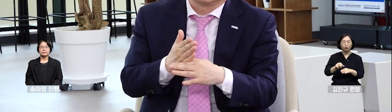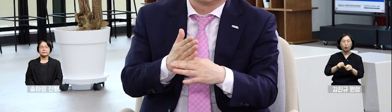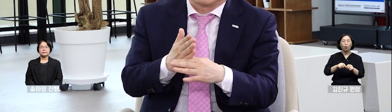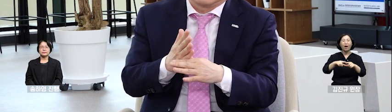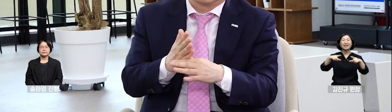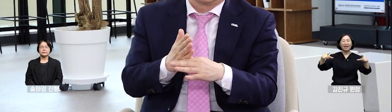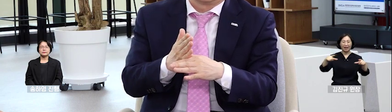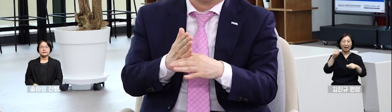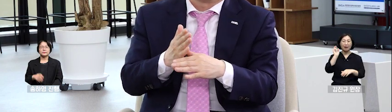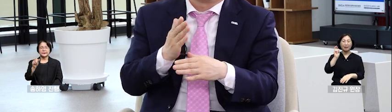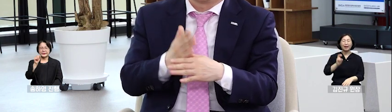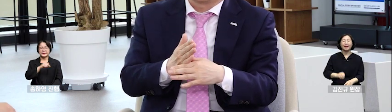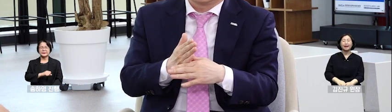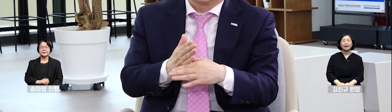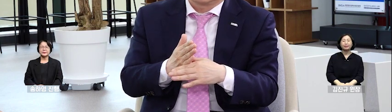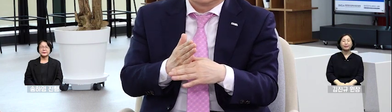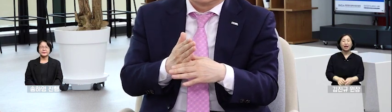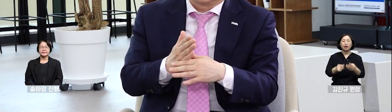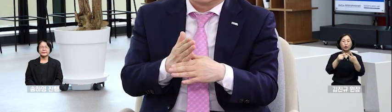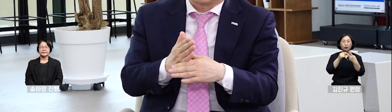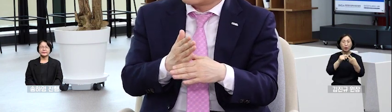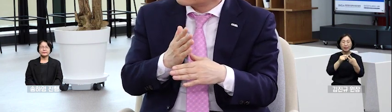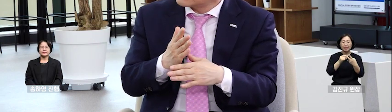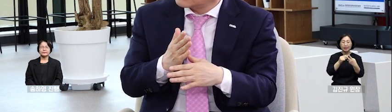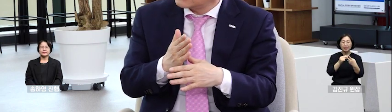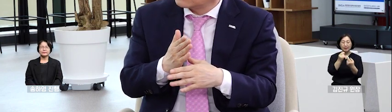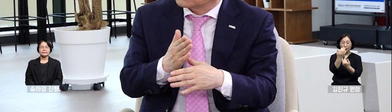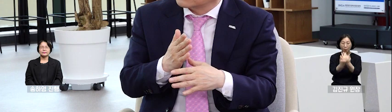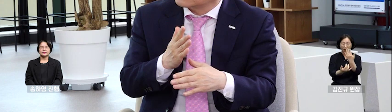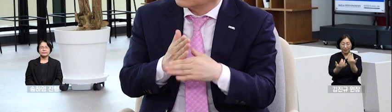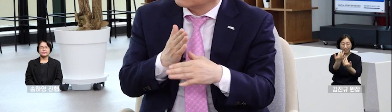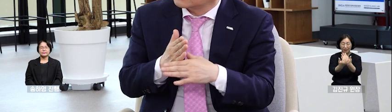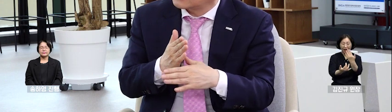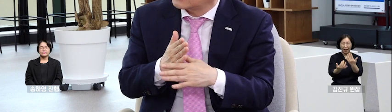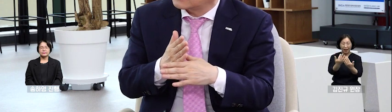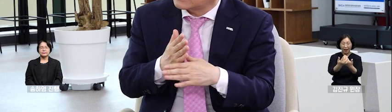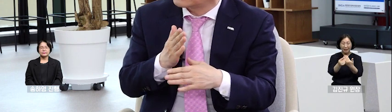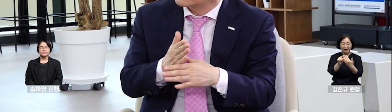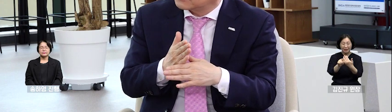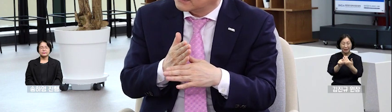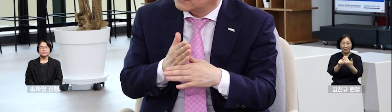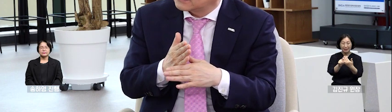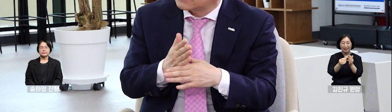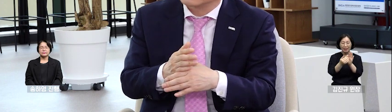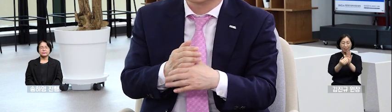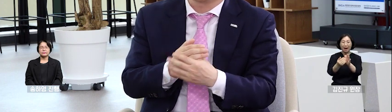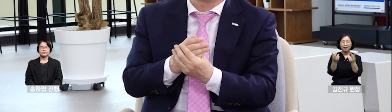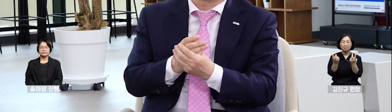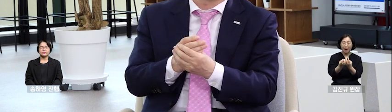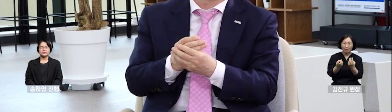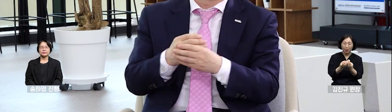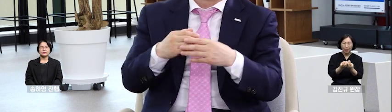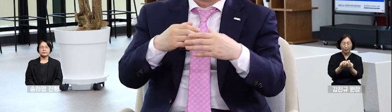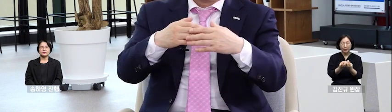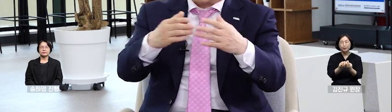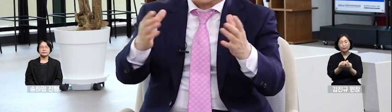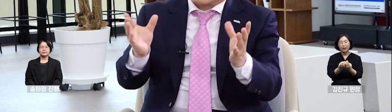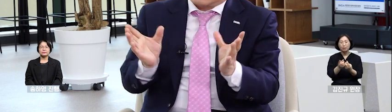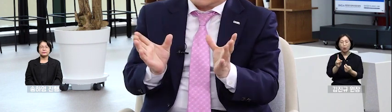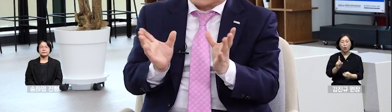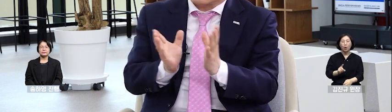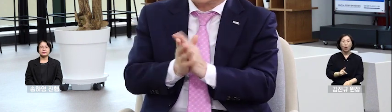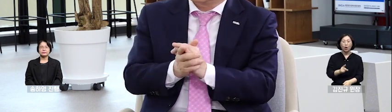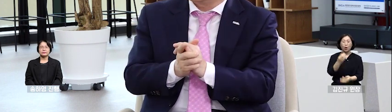있구요 4 두번째는 이제 화재를 어떻게 스마트하게 예방 할 거냐 라며 측면 인데